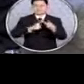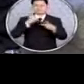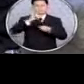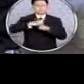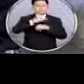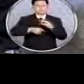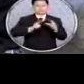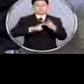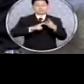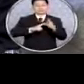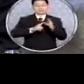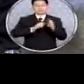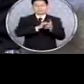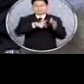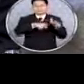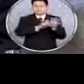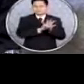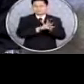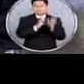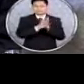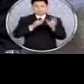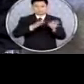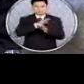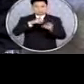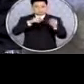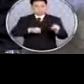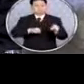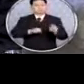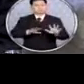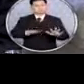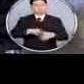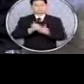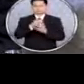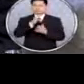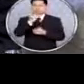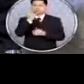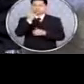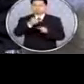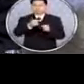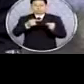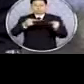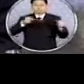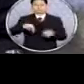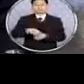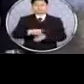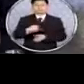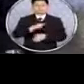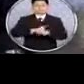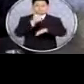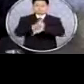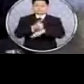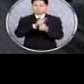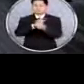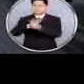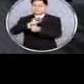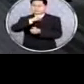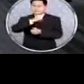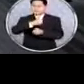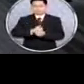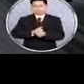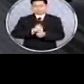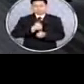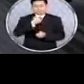纽西兰签经济合作协议是没有办法想象的事情，可是现在我们都可以开始了，所以我们执政之后替台湾的国际空间